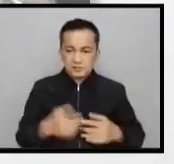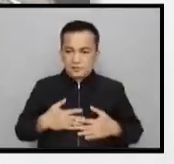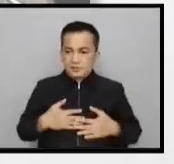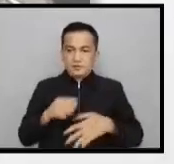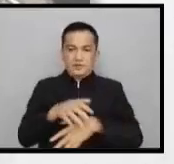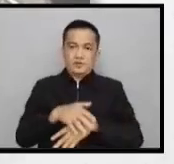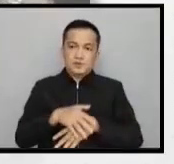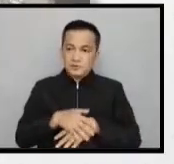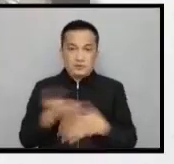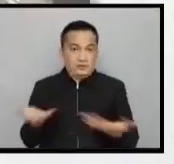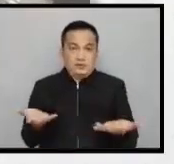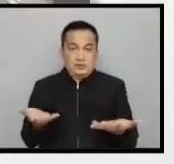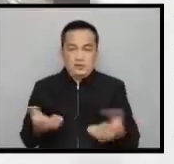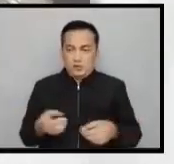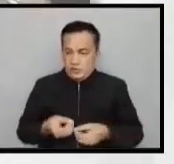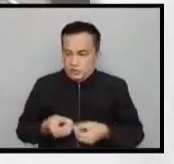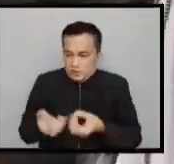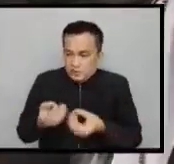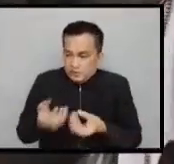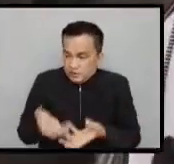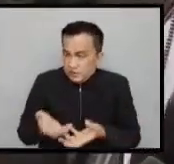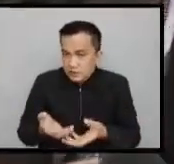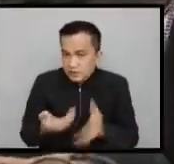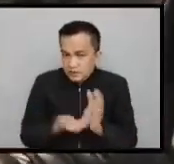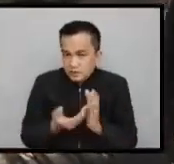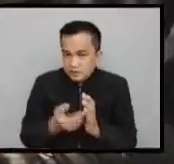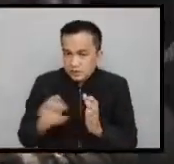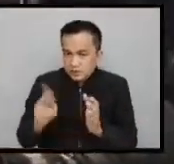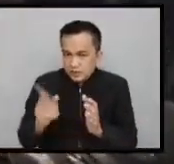the evidence to the NBI DOJ.